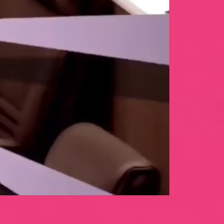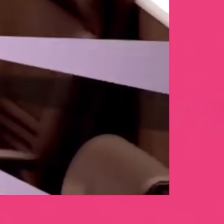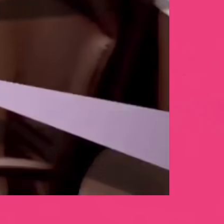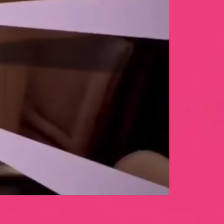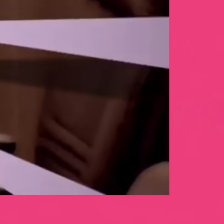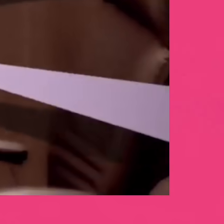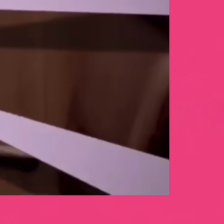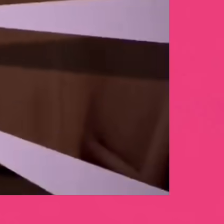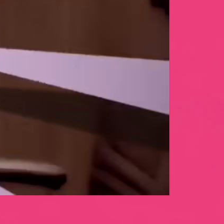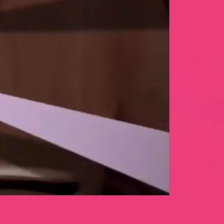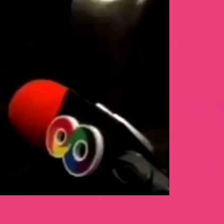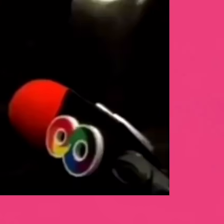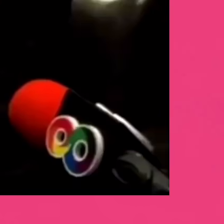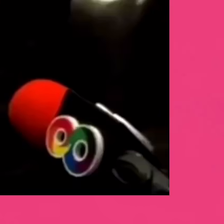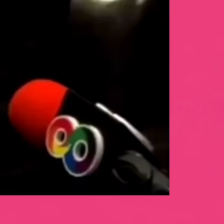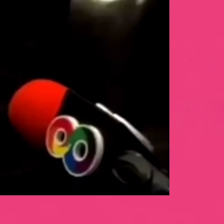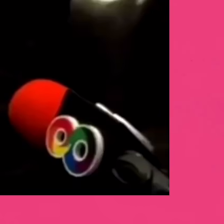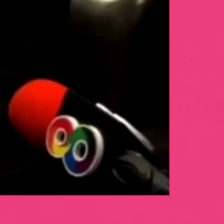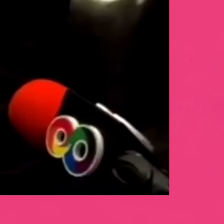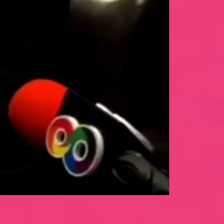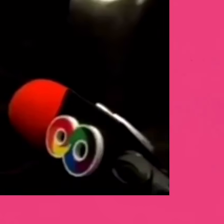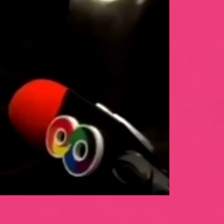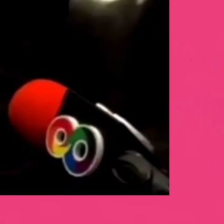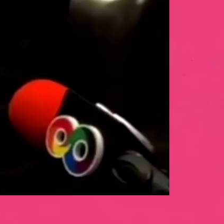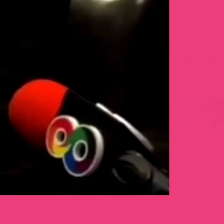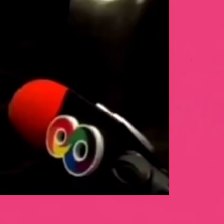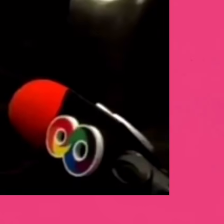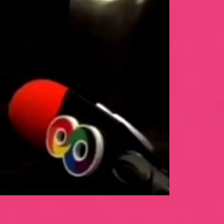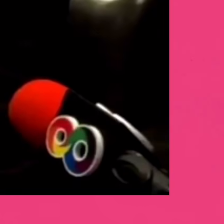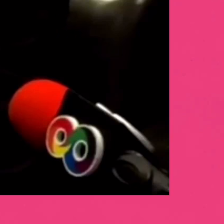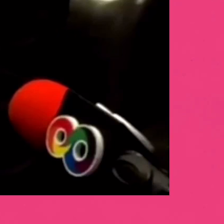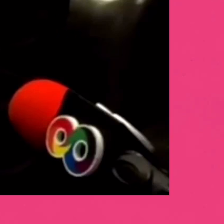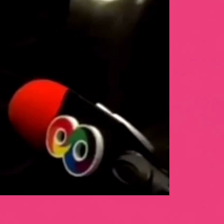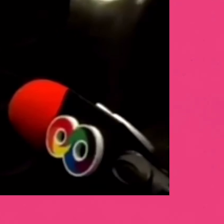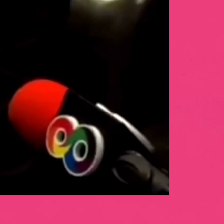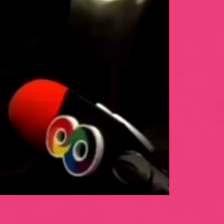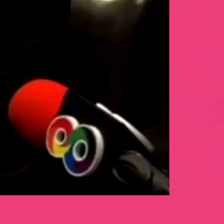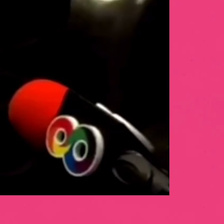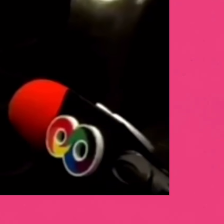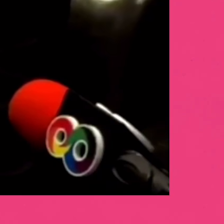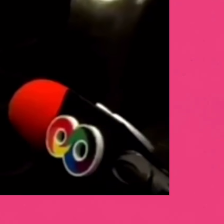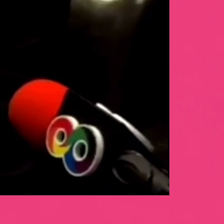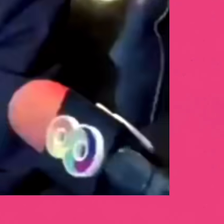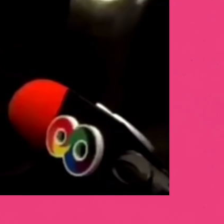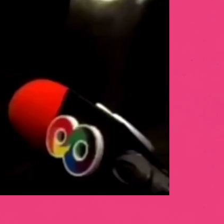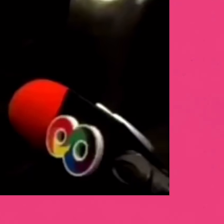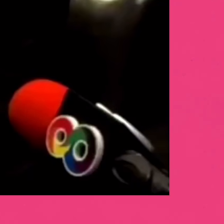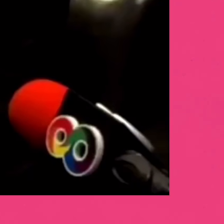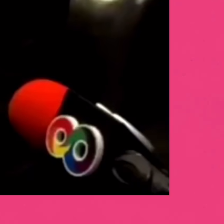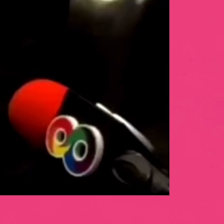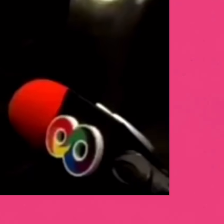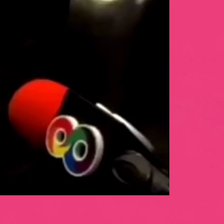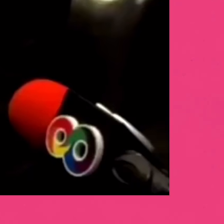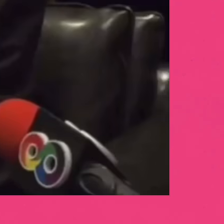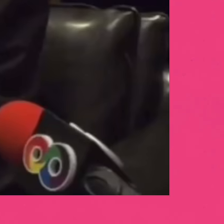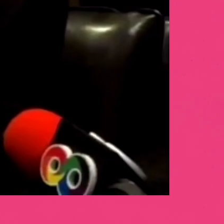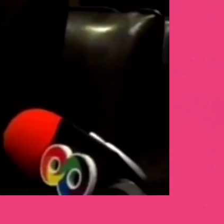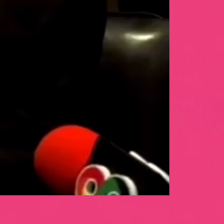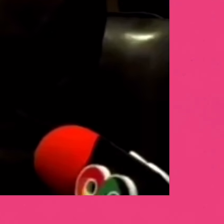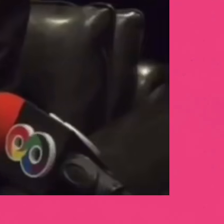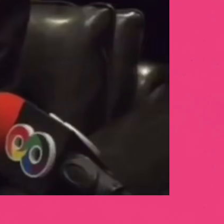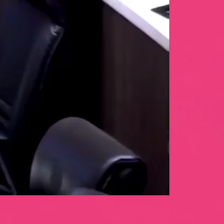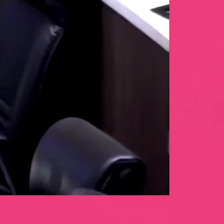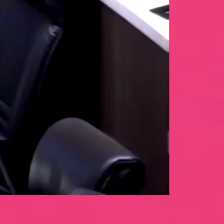ท่านโทษประยุทธ ์รัฐมนตรีทุกคนดีทั้งนั้นอ่ะมีความเศร้าตั้งใจดีถ้าไม่ดีก็คงไม่ให้เป็นนายกแน่น